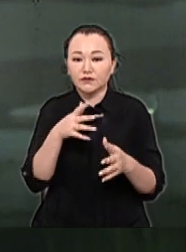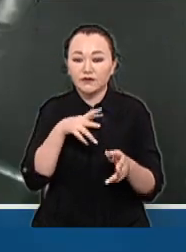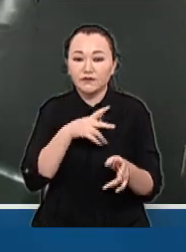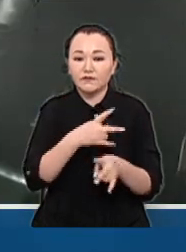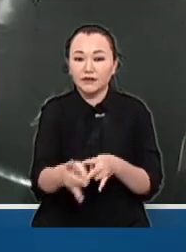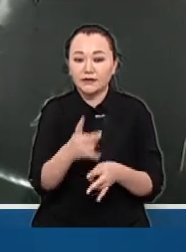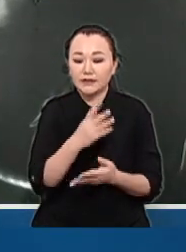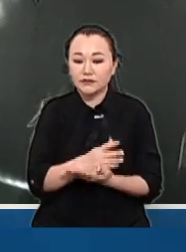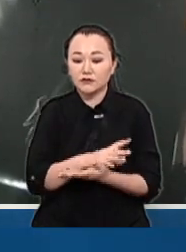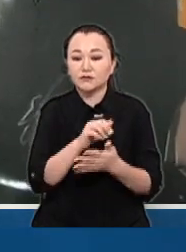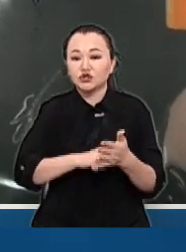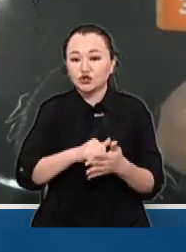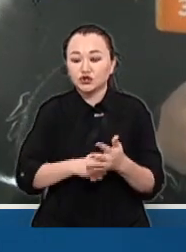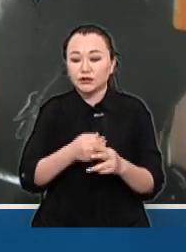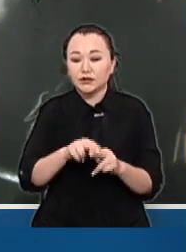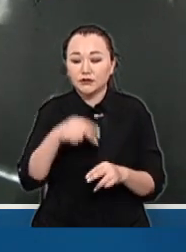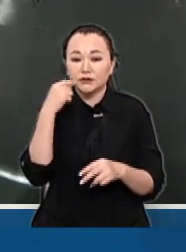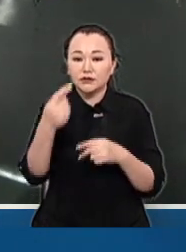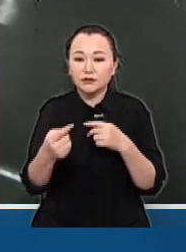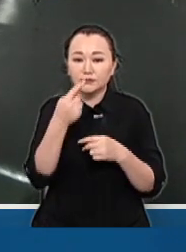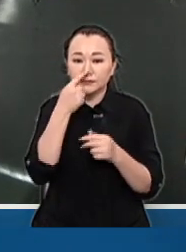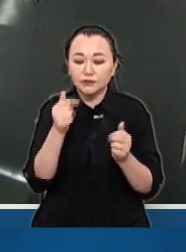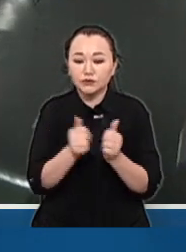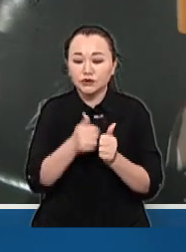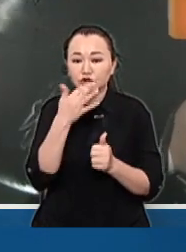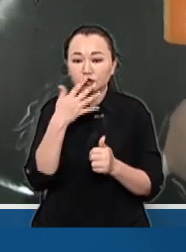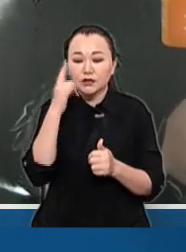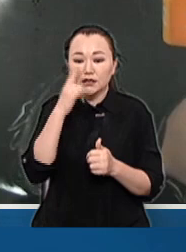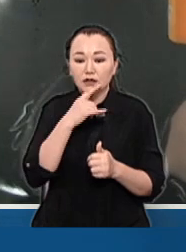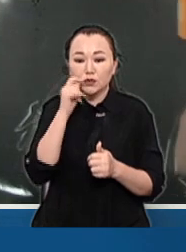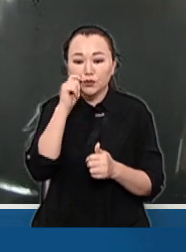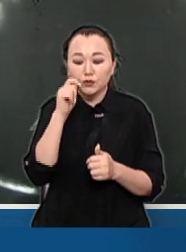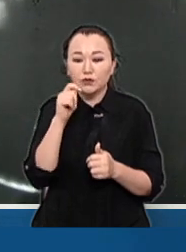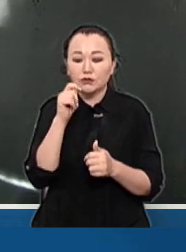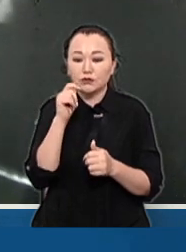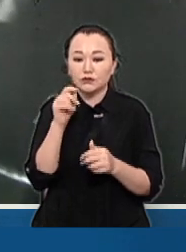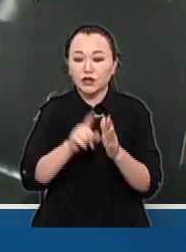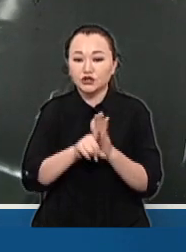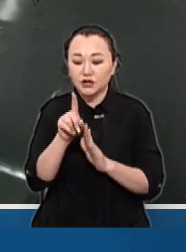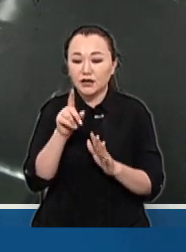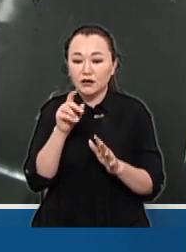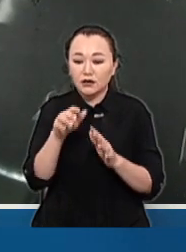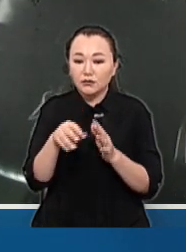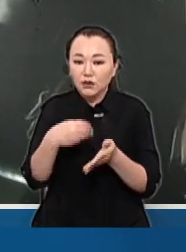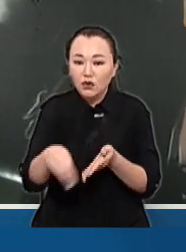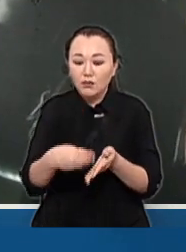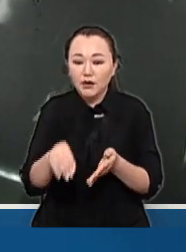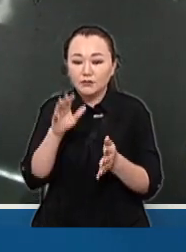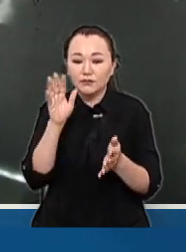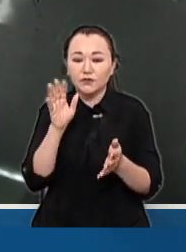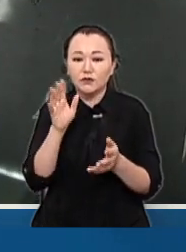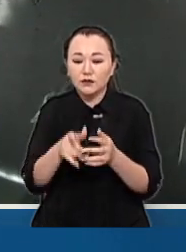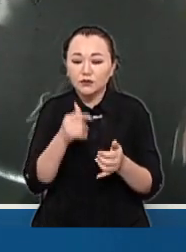тигізген. Соның салдарынан алыс жақын шетелдер қазақстандық пиязға қолқа сала бастаған. Біздің шаруалар баптап